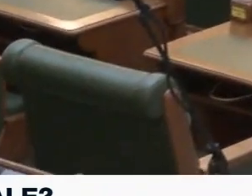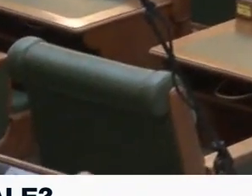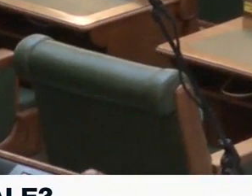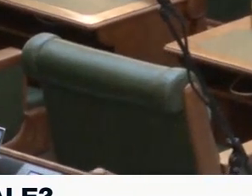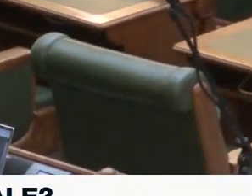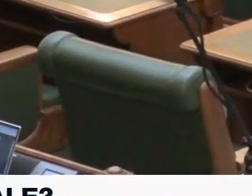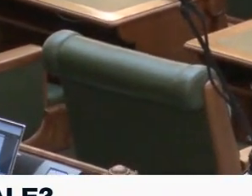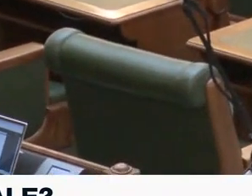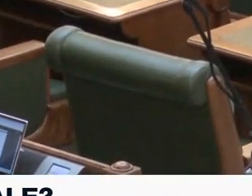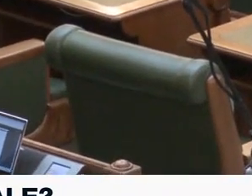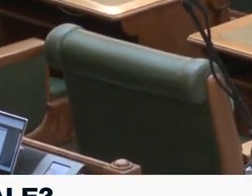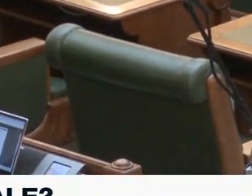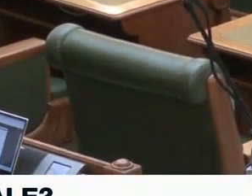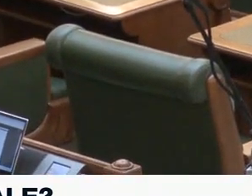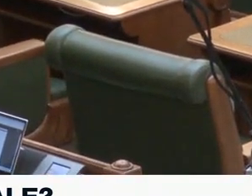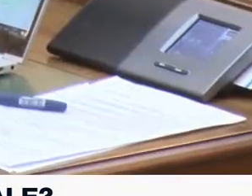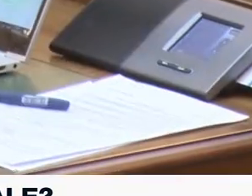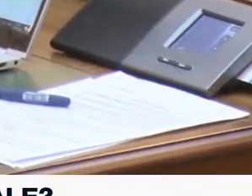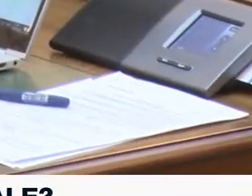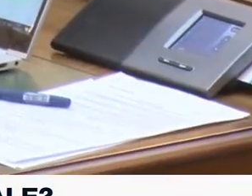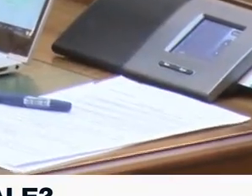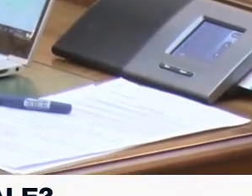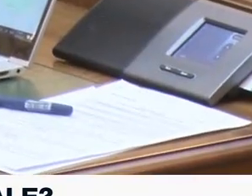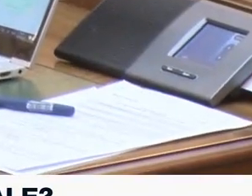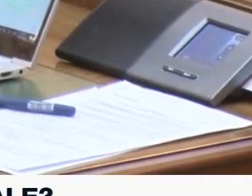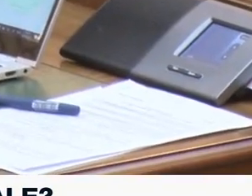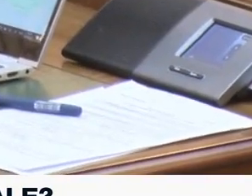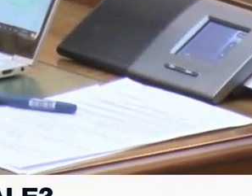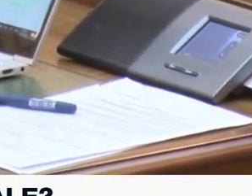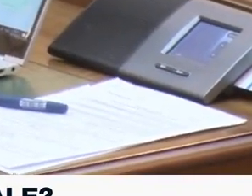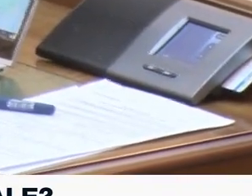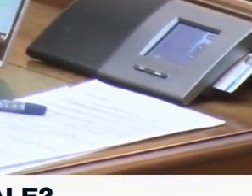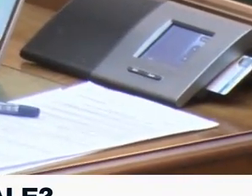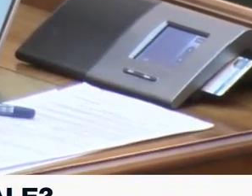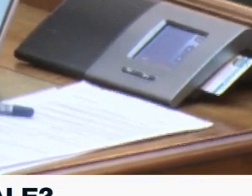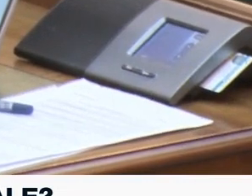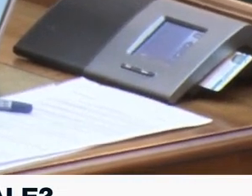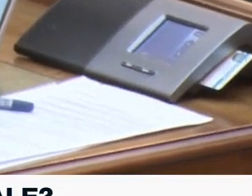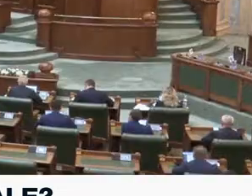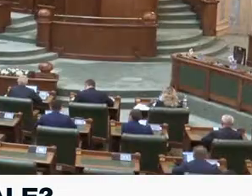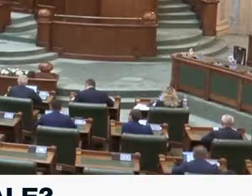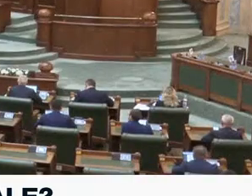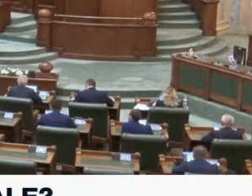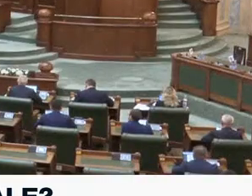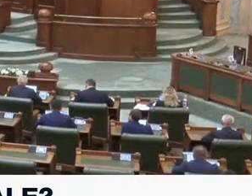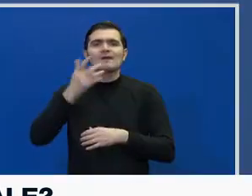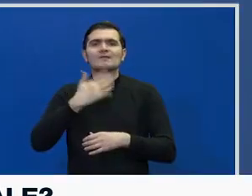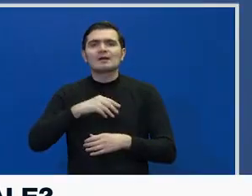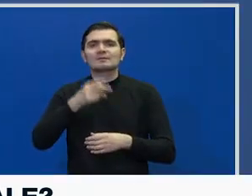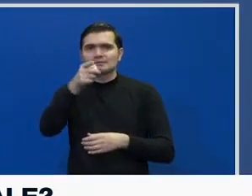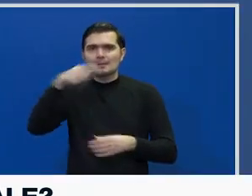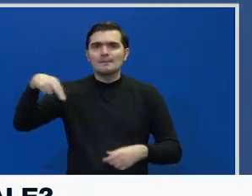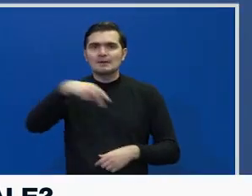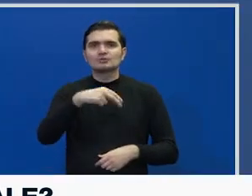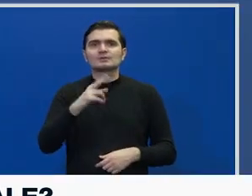a spus că proiectul poate fi aprobat, dar dacă Comisia Europeană va mai avea obiecții, e foarte probabil să existe modificări ale legii cu privire la pensiile speciale. Mă